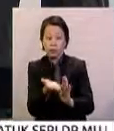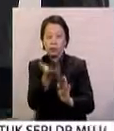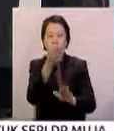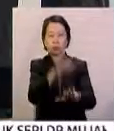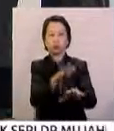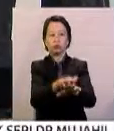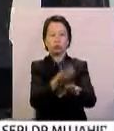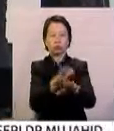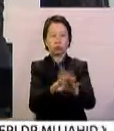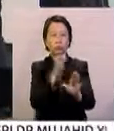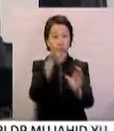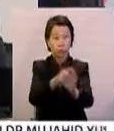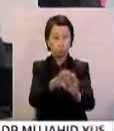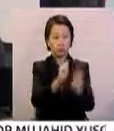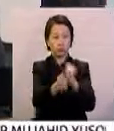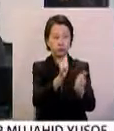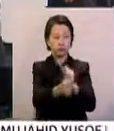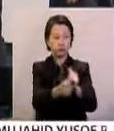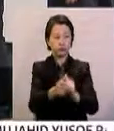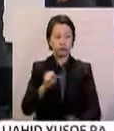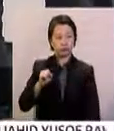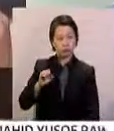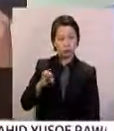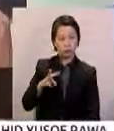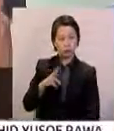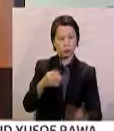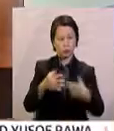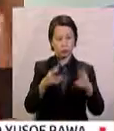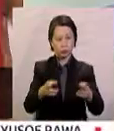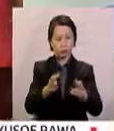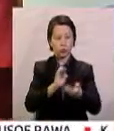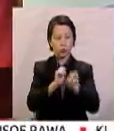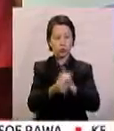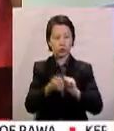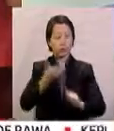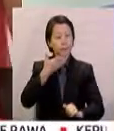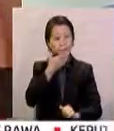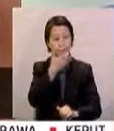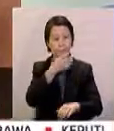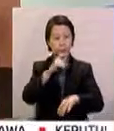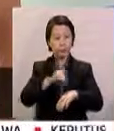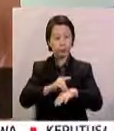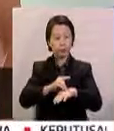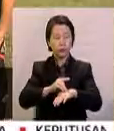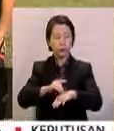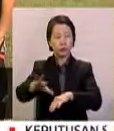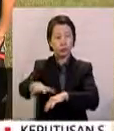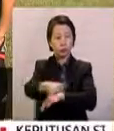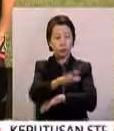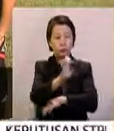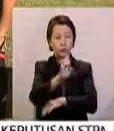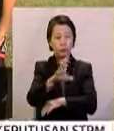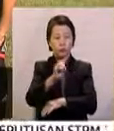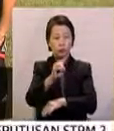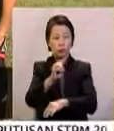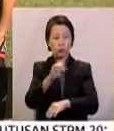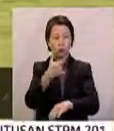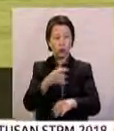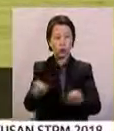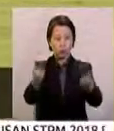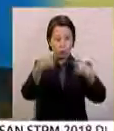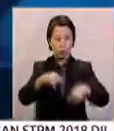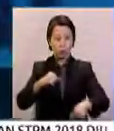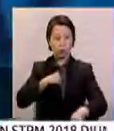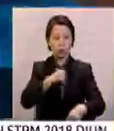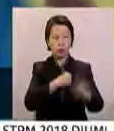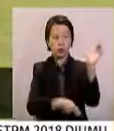mungkin. Syed Saddiq melancarkan program Sukan Belia PPR di Pantai Eco Park Community Centre Pantai Dalam yang turut dihadiri